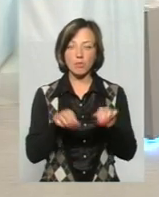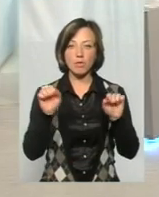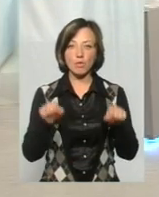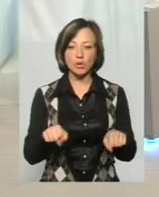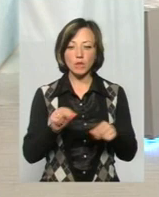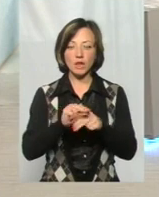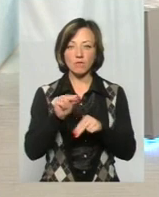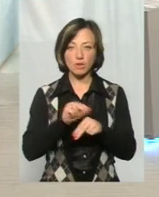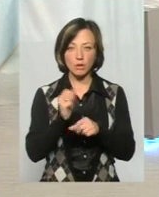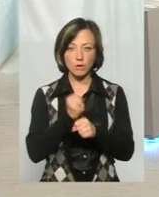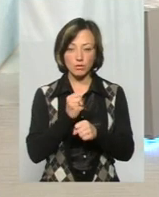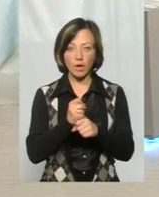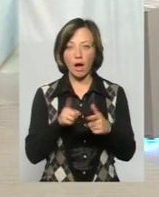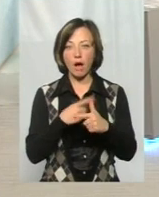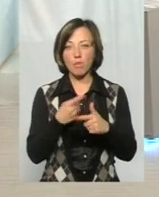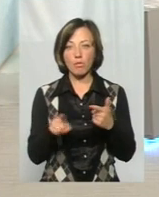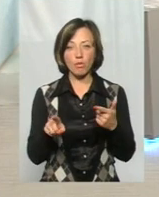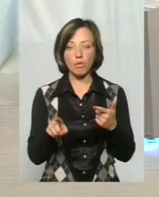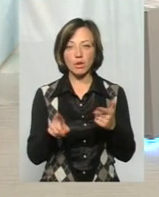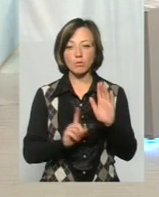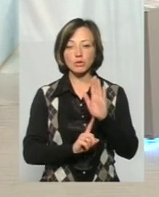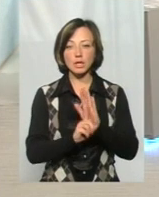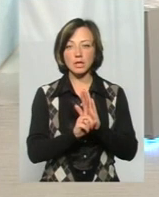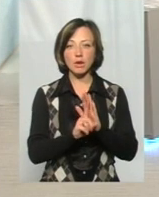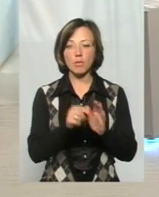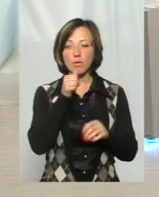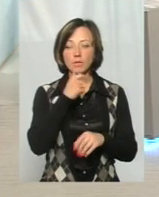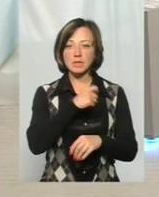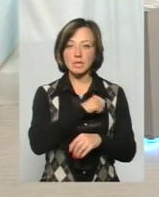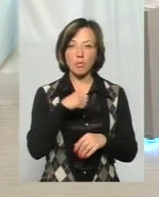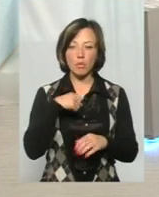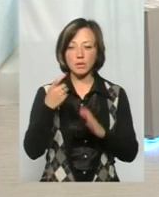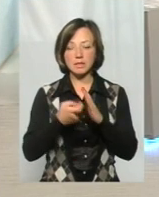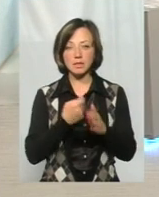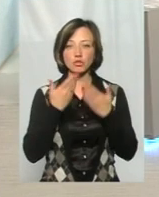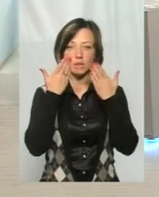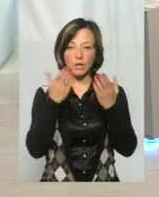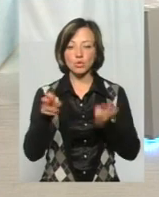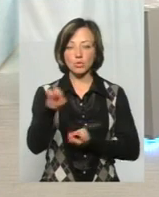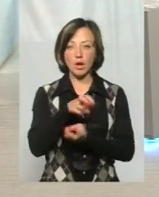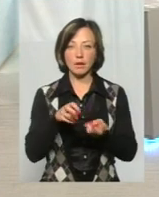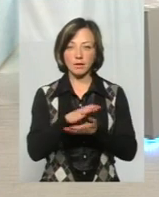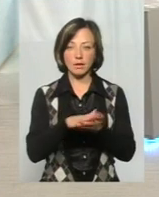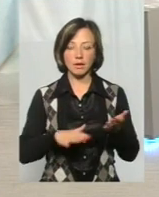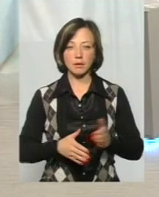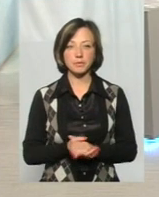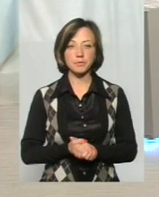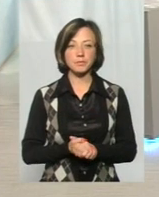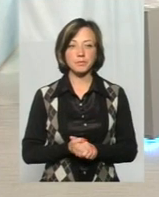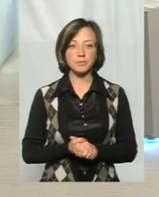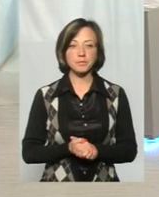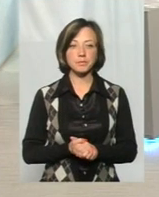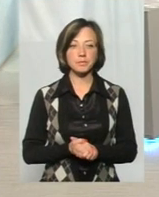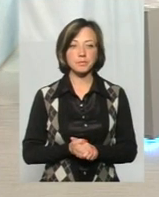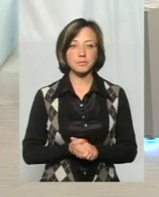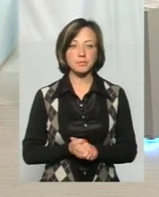можуть навчити працювати, або ж на початках пробувати самому дізнаватися, читати, шукати і так далі. Дякую,